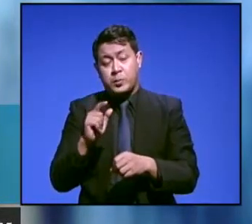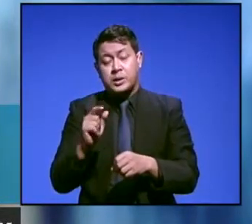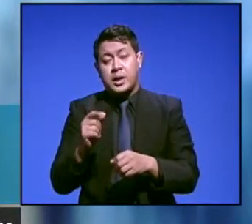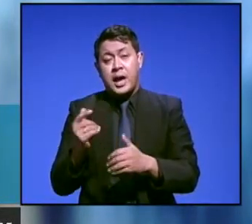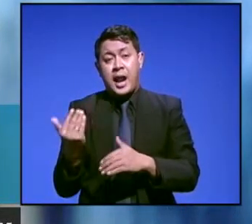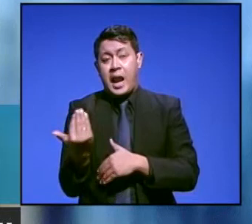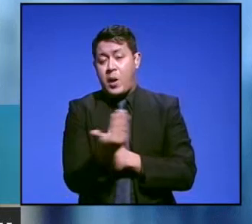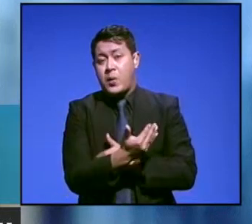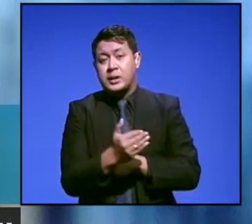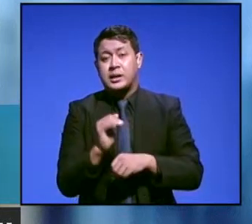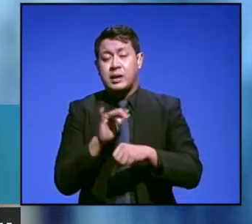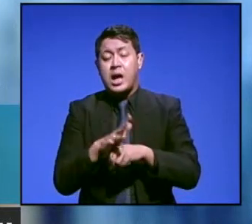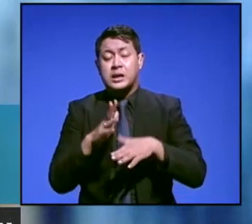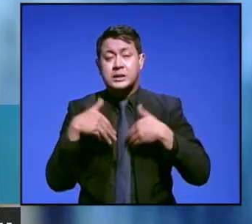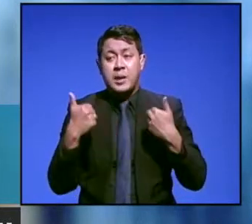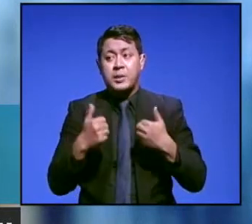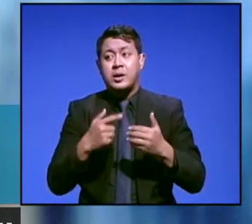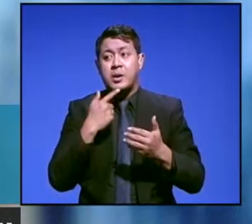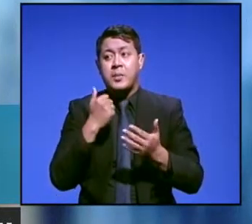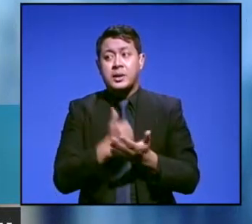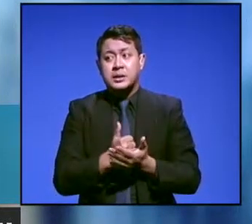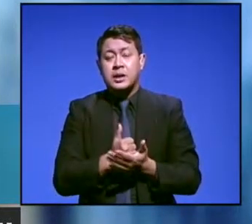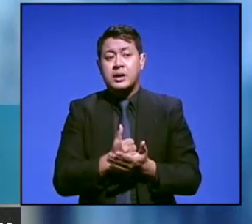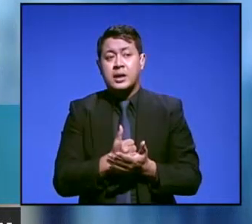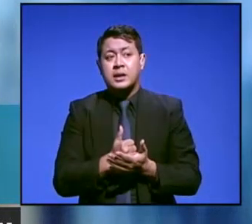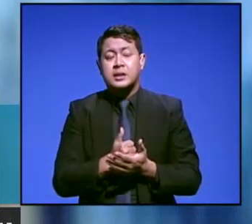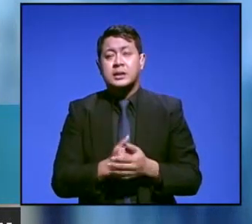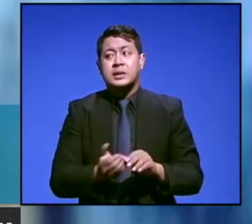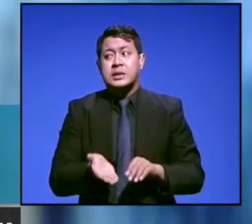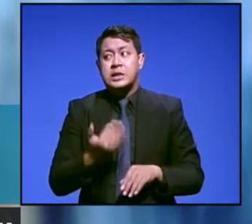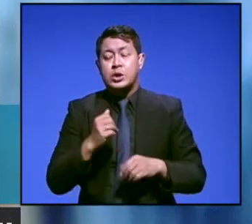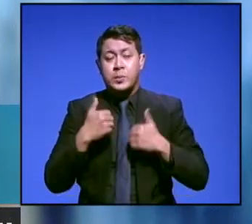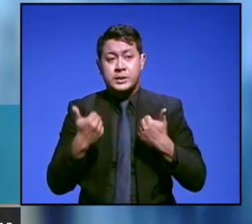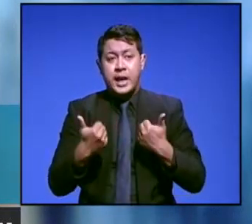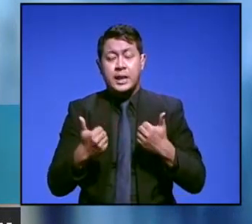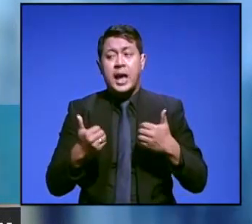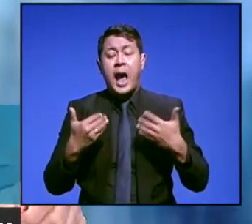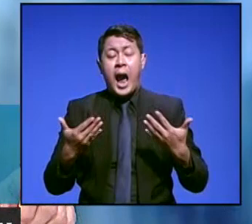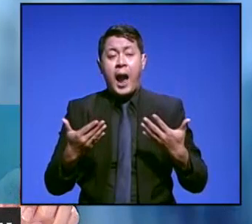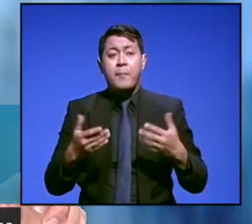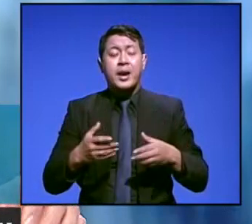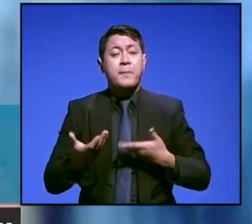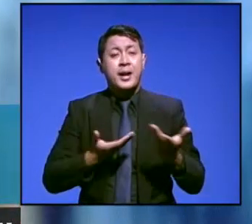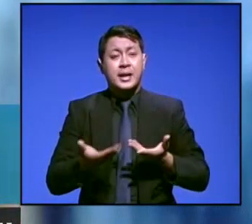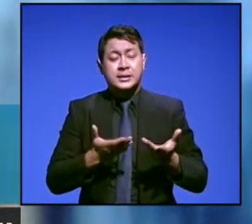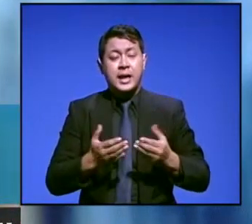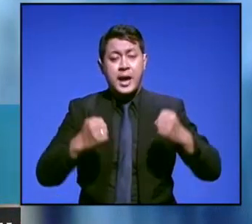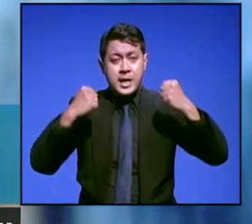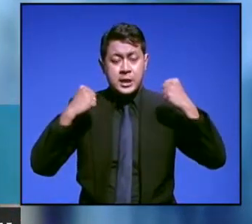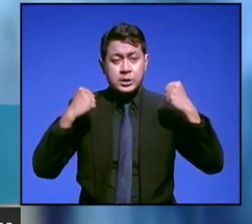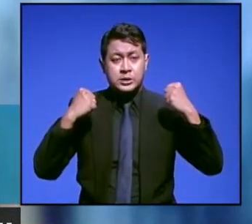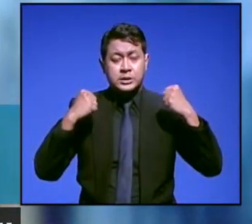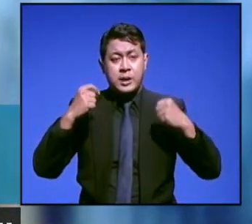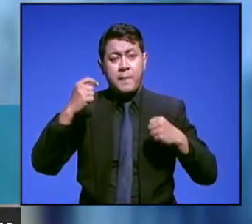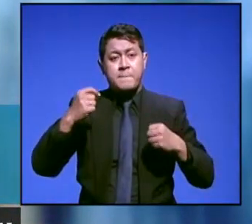pandemi dengan selamat, kita haruslah mengutamakan gaya hidup sehat. Lalu, apa saja tips sederhana menjaga kebugaran fisik